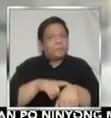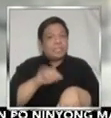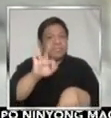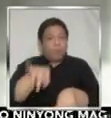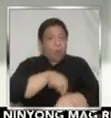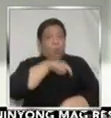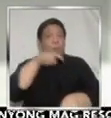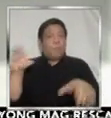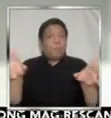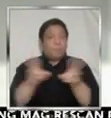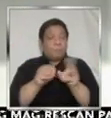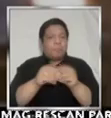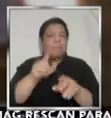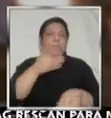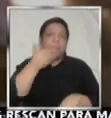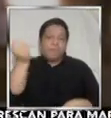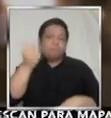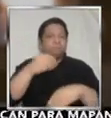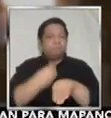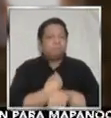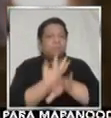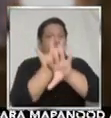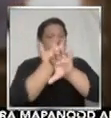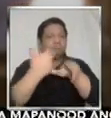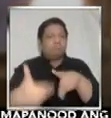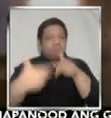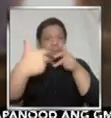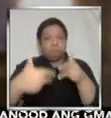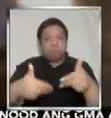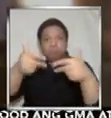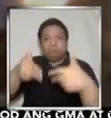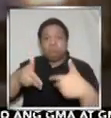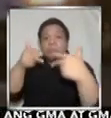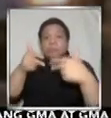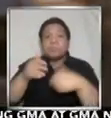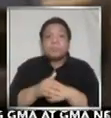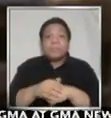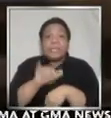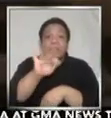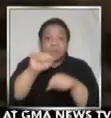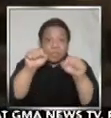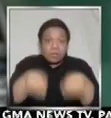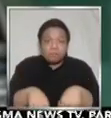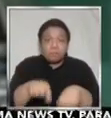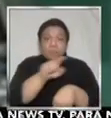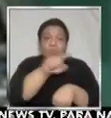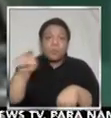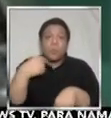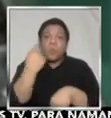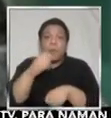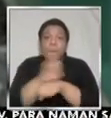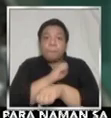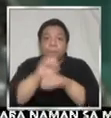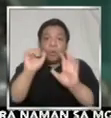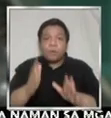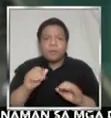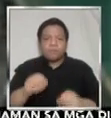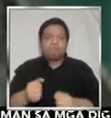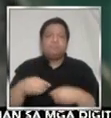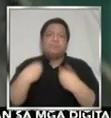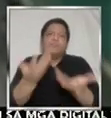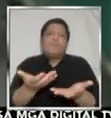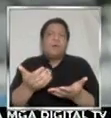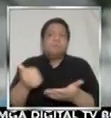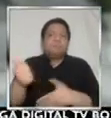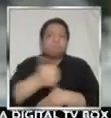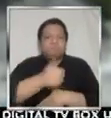ng video conferencing applications. Hanggang kaya, magbigay daw ang mga employer ng shuttle service o maayos sa tirahan malapit sa